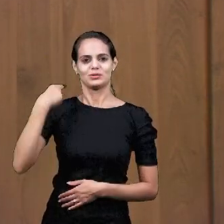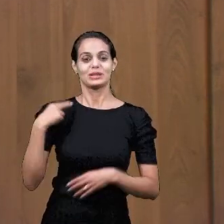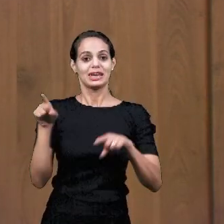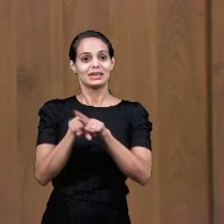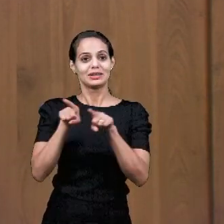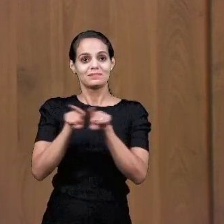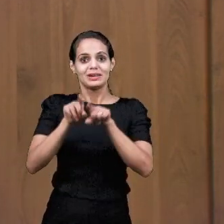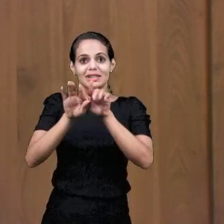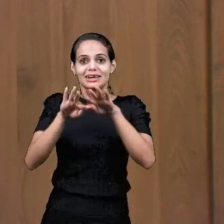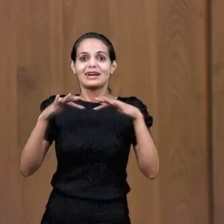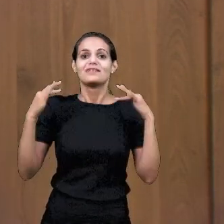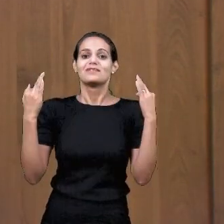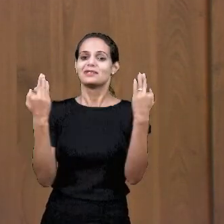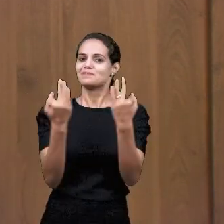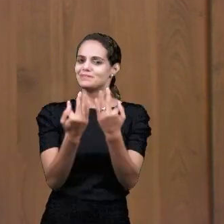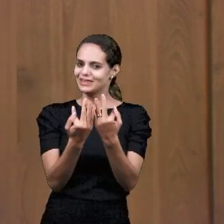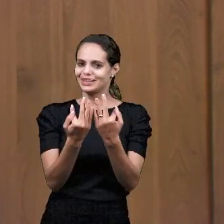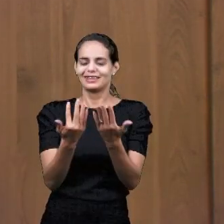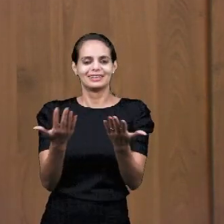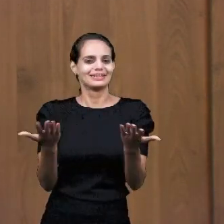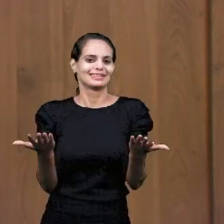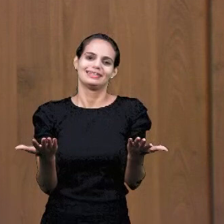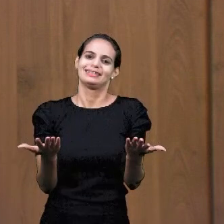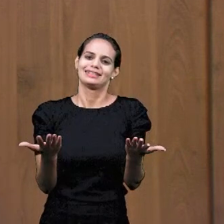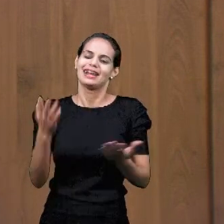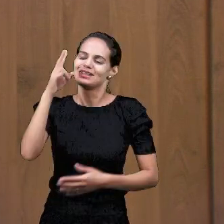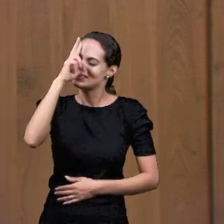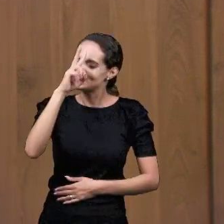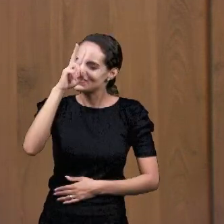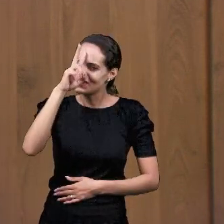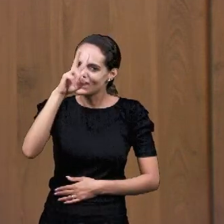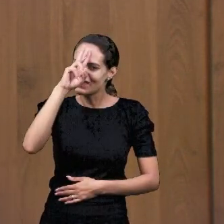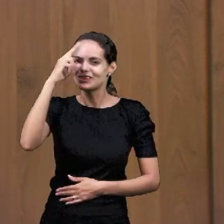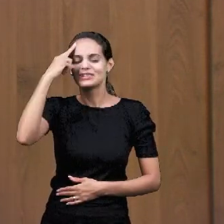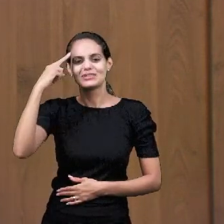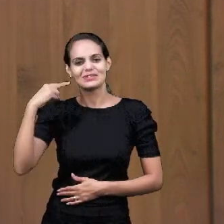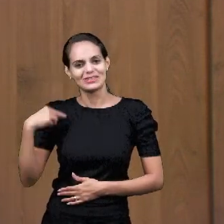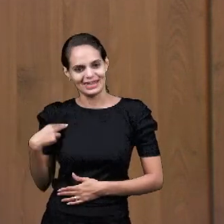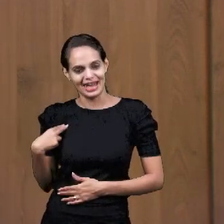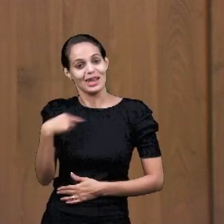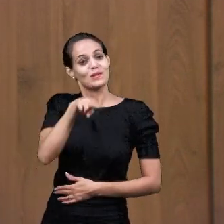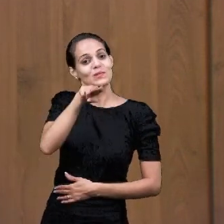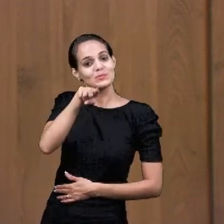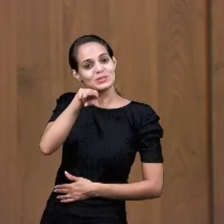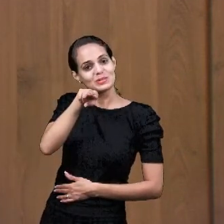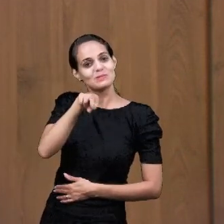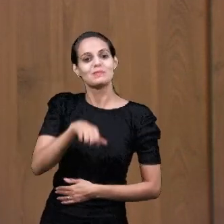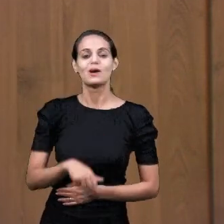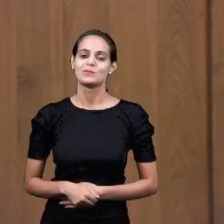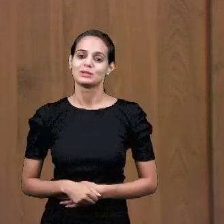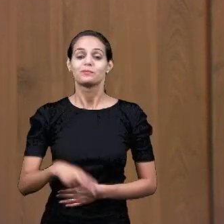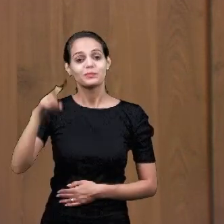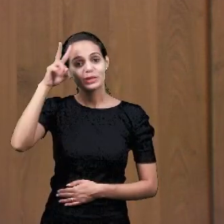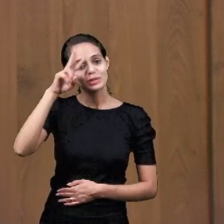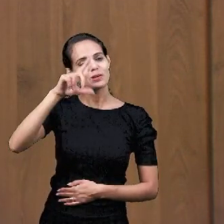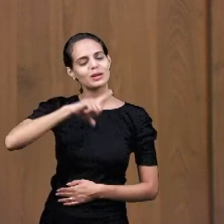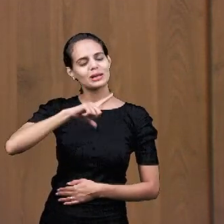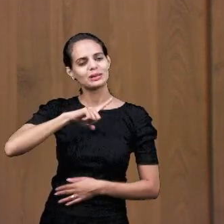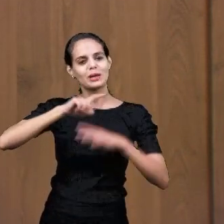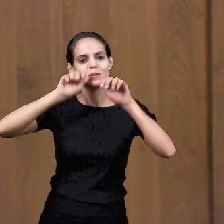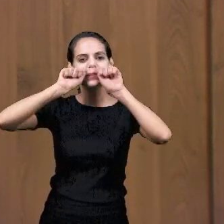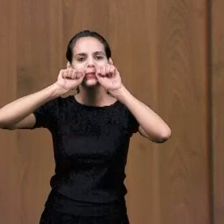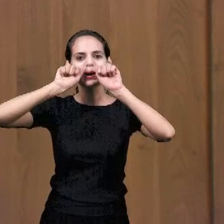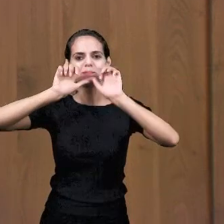Ça, c'est l'histoire de Joseph et ses frères. Et elle a une bénédiction pour nous. Le